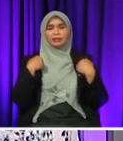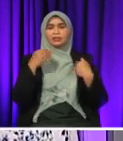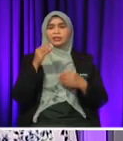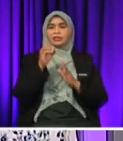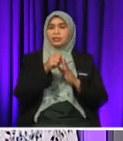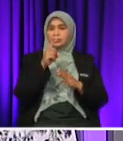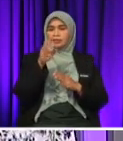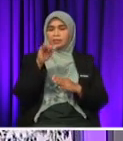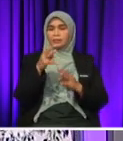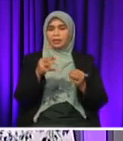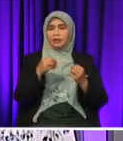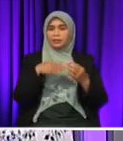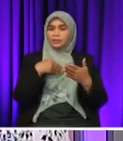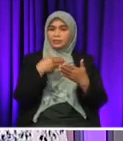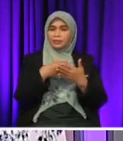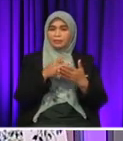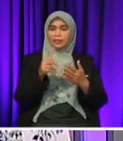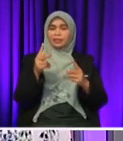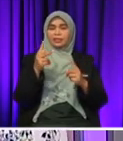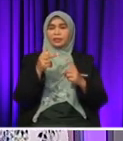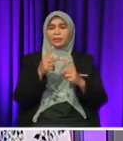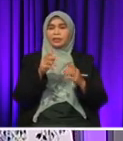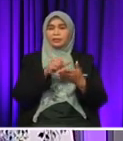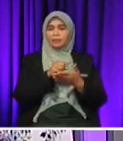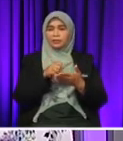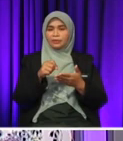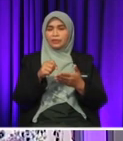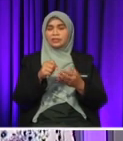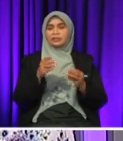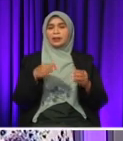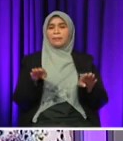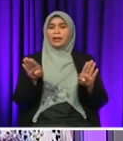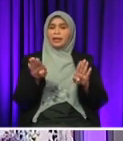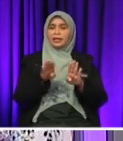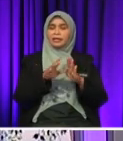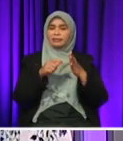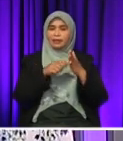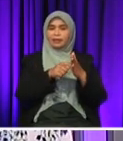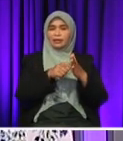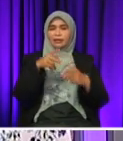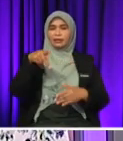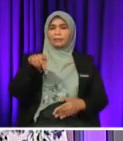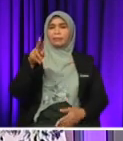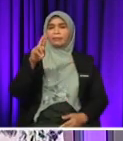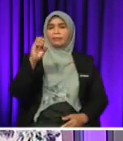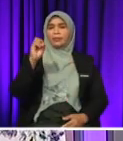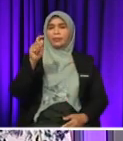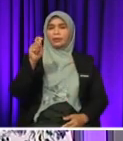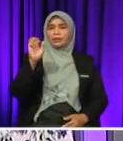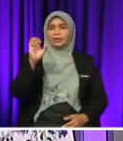oleh pengarang sebagai tinder protes terhadap sesuatu situasi sebab itu kita lihat